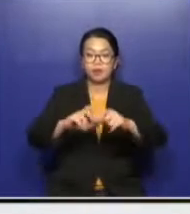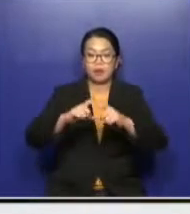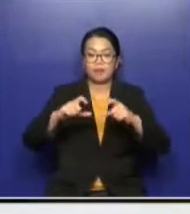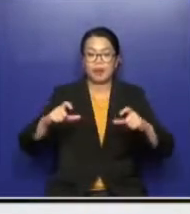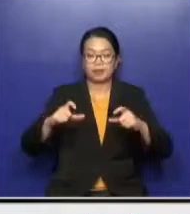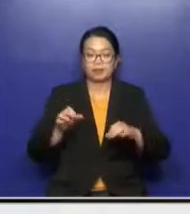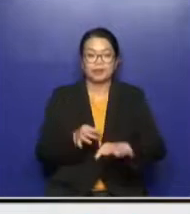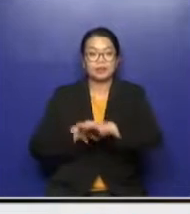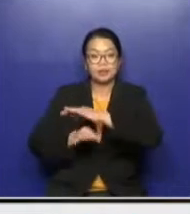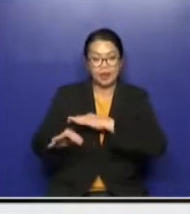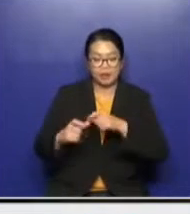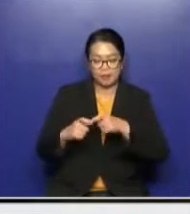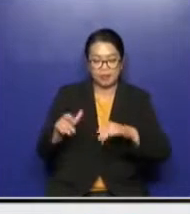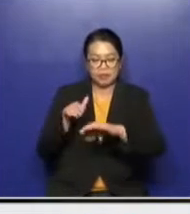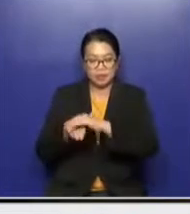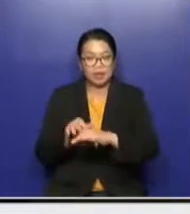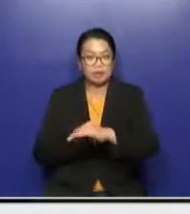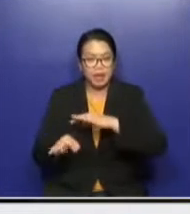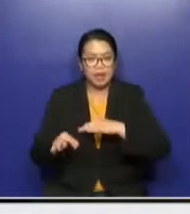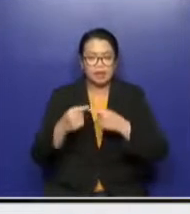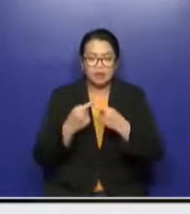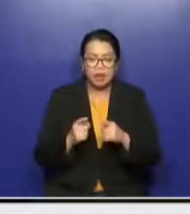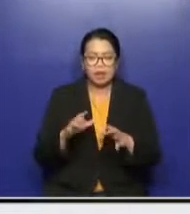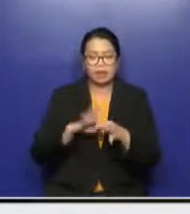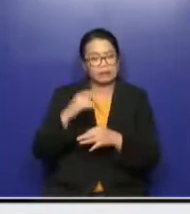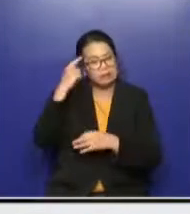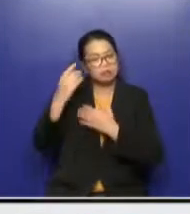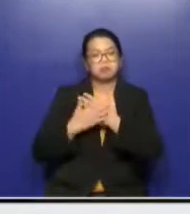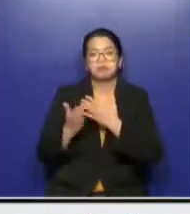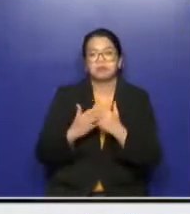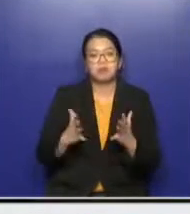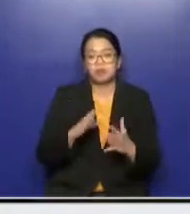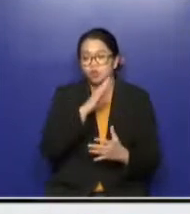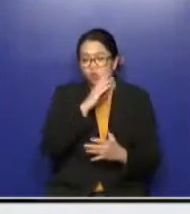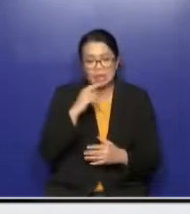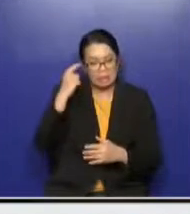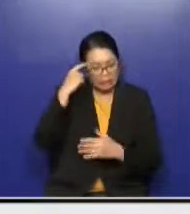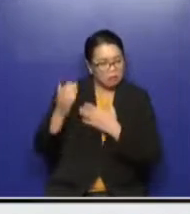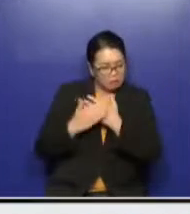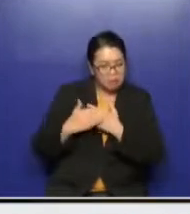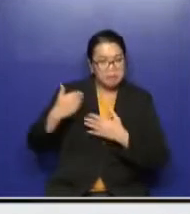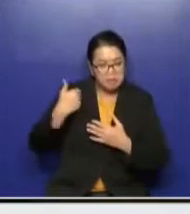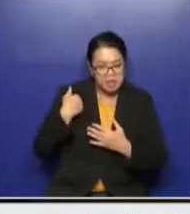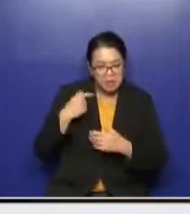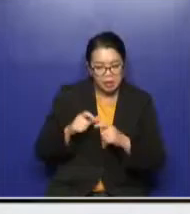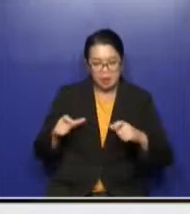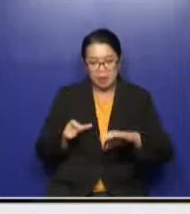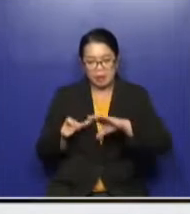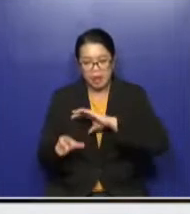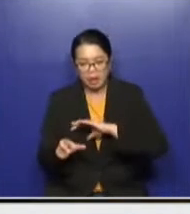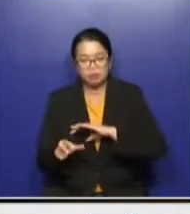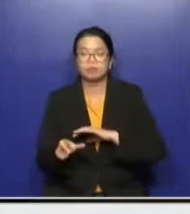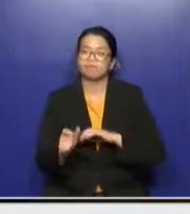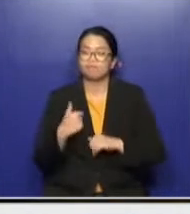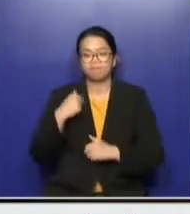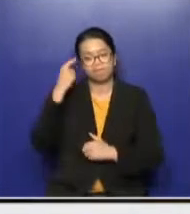ำนึกมันไม่ค่อยมีหรอกค่ะถ้ามันมีจิตสำนึกเนี่ยมันจะไม่กดบัตรแทนกันนะคะคนที่เป็นผู้แทนราษฎร